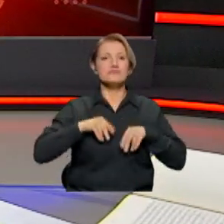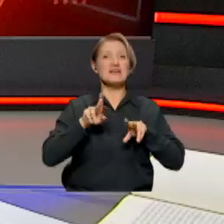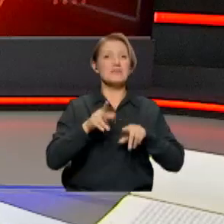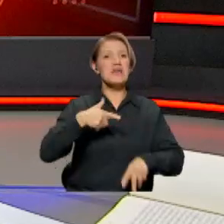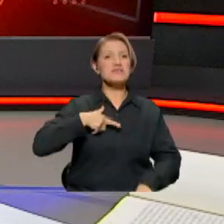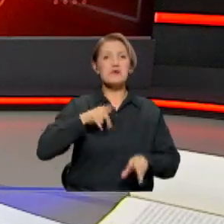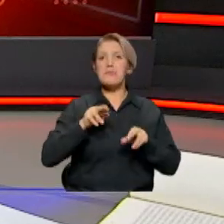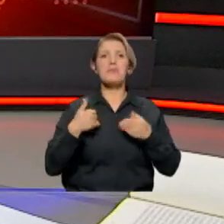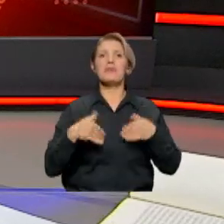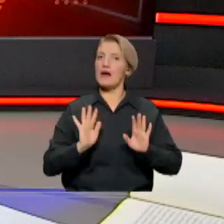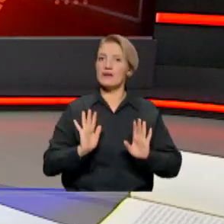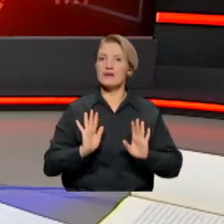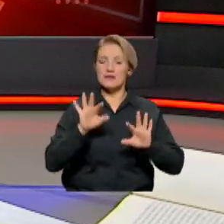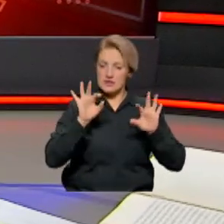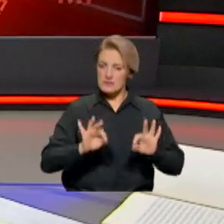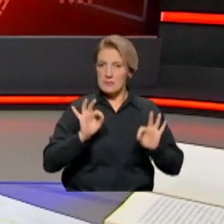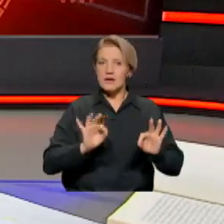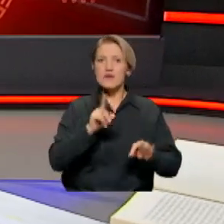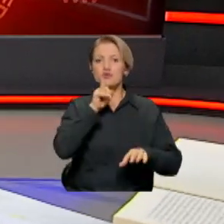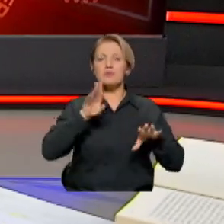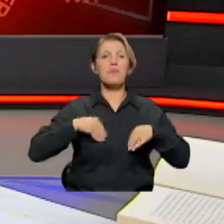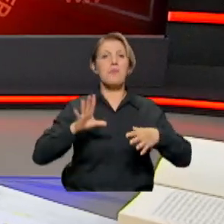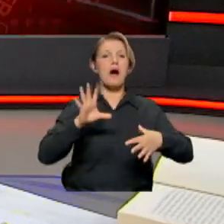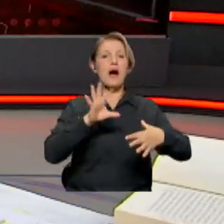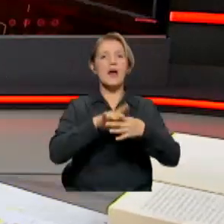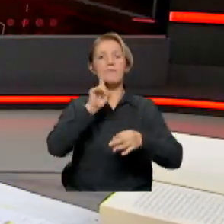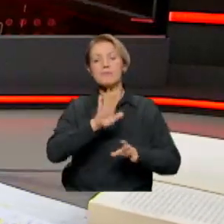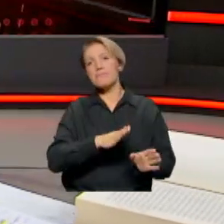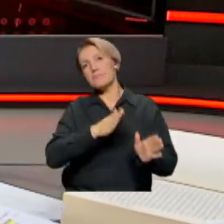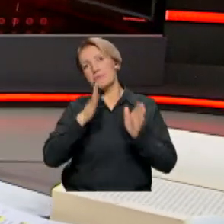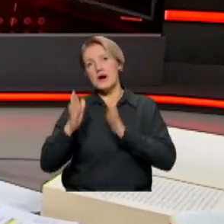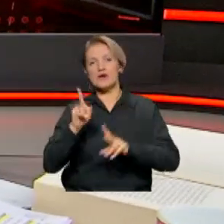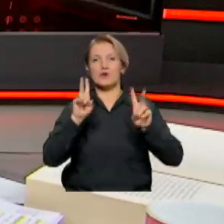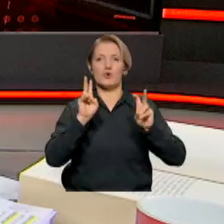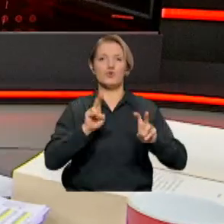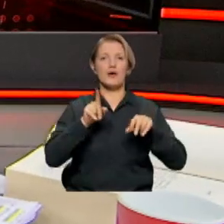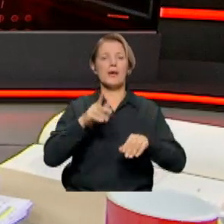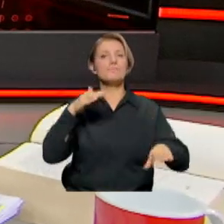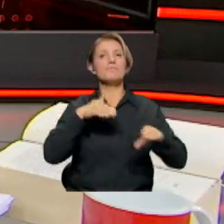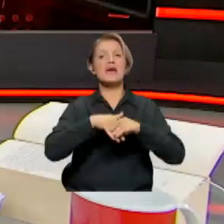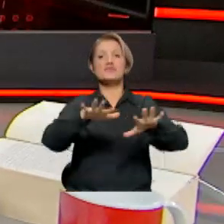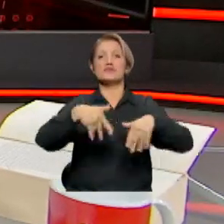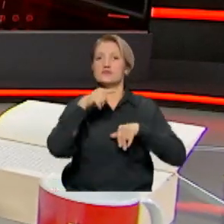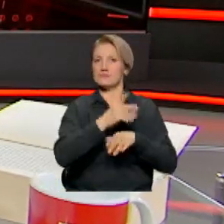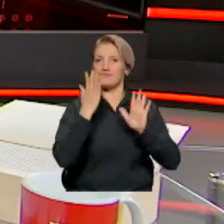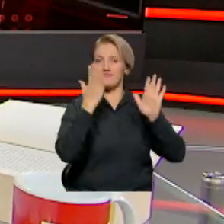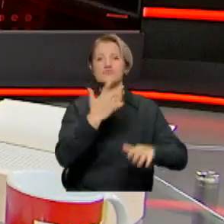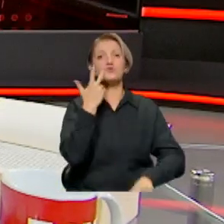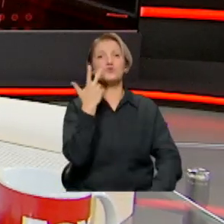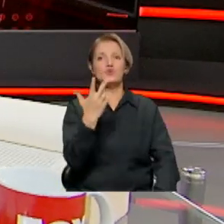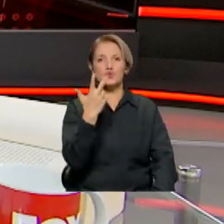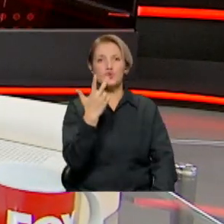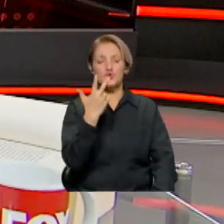değil şimdi geçelim suspus ile ilgili bir başka konuya meclise gideceğiz Şimdi 3